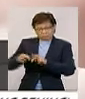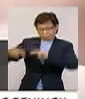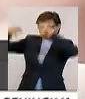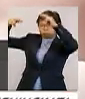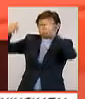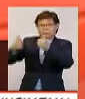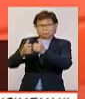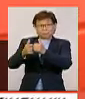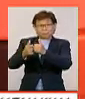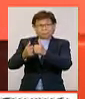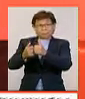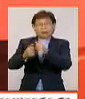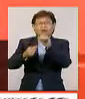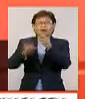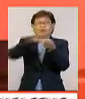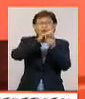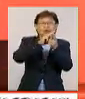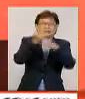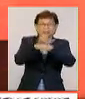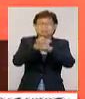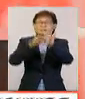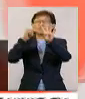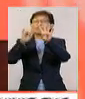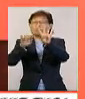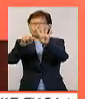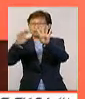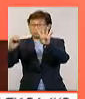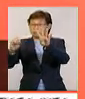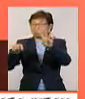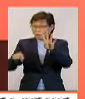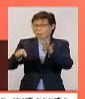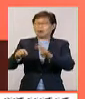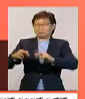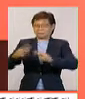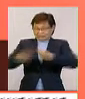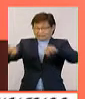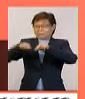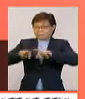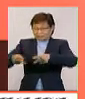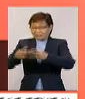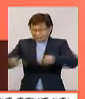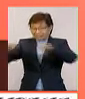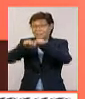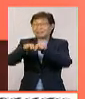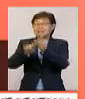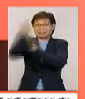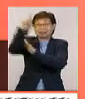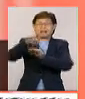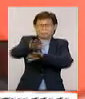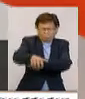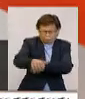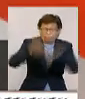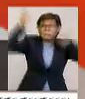ditingkatkan dengan ayat 4.0 ini supaya nilainya tinggi. Kita lihat pertanian di Malaysia masih